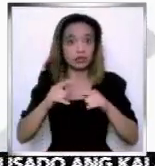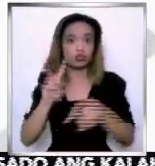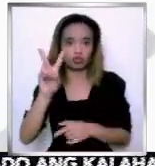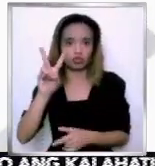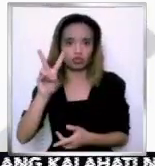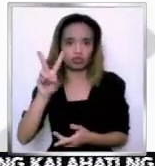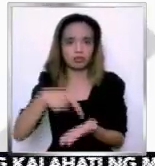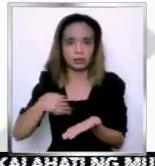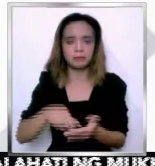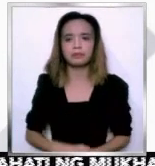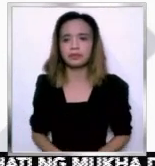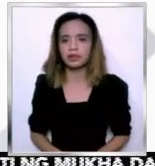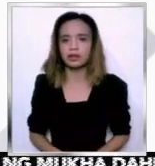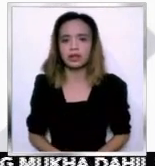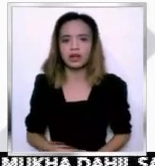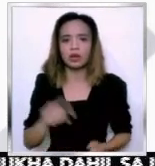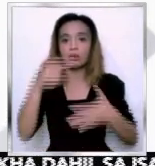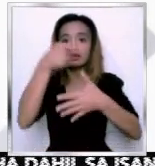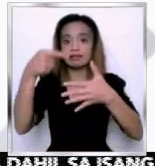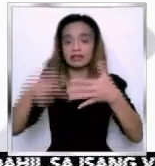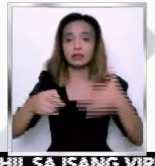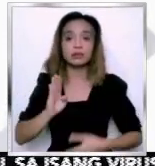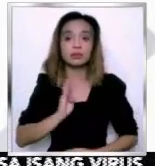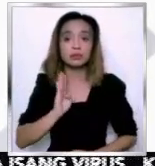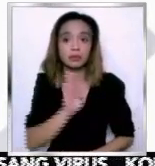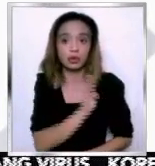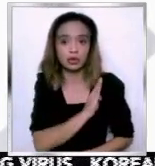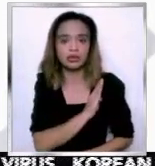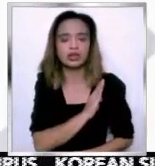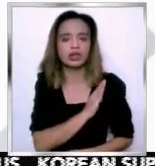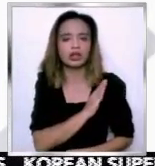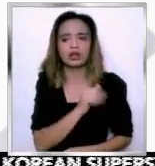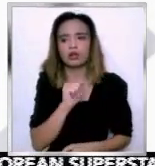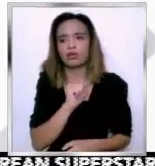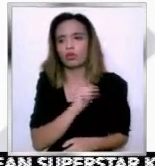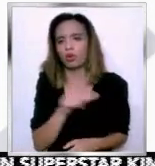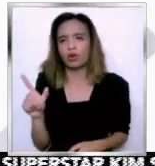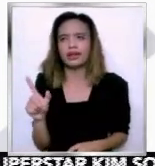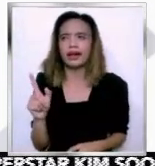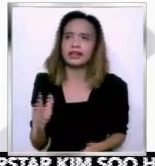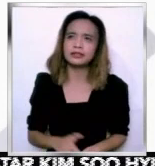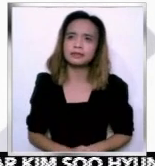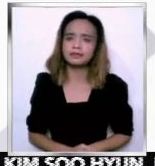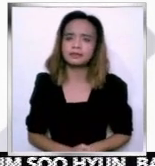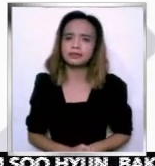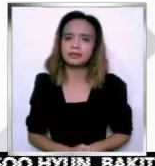ng mga factors naman din ng board in everything po kasi is yung ano, no,